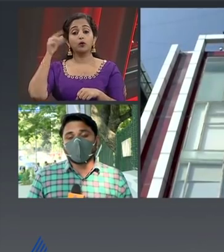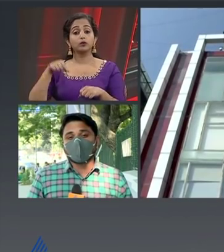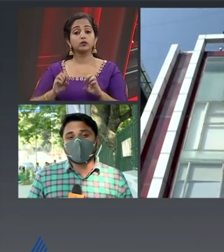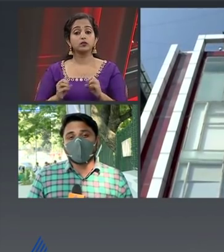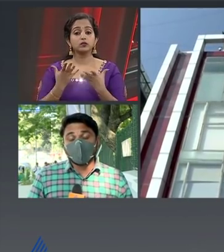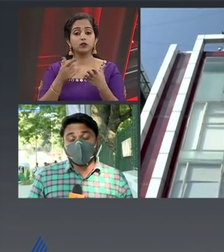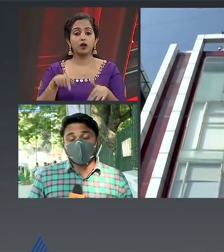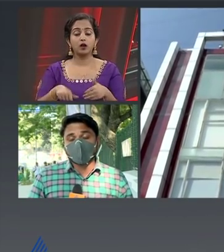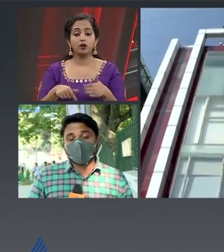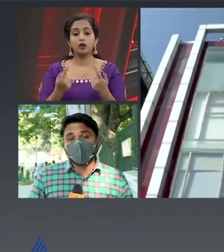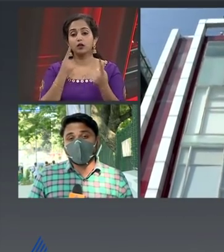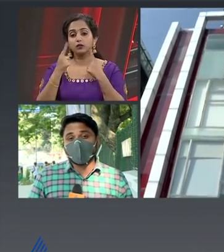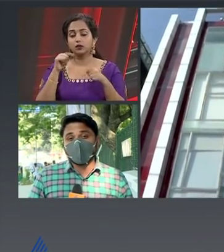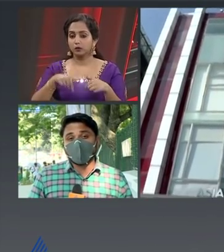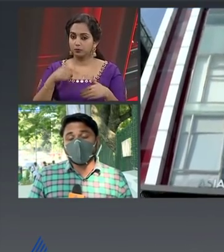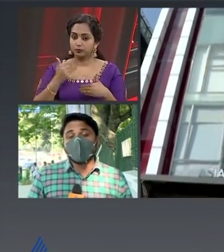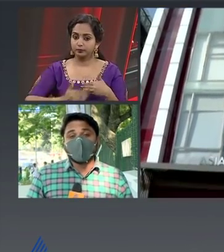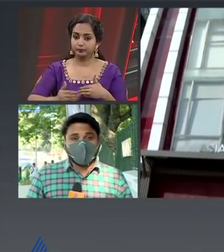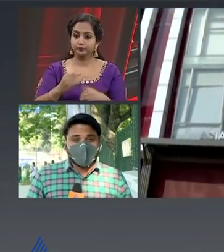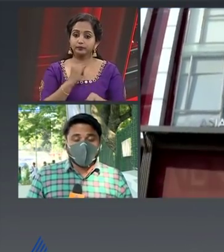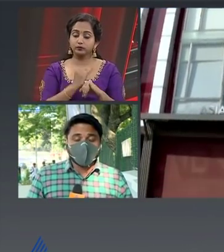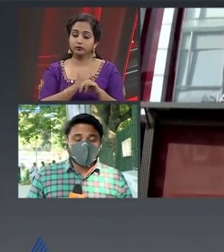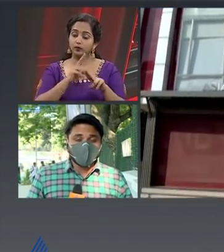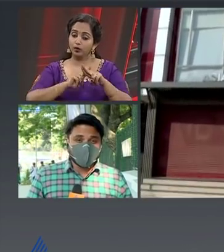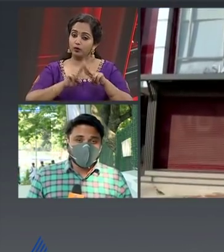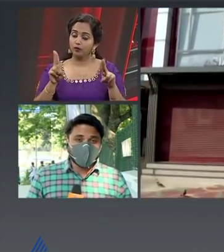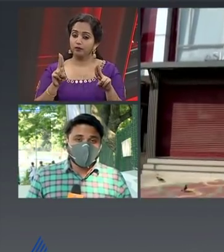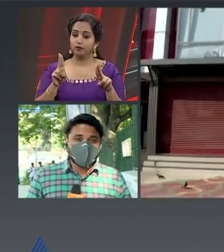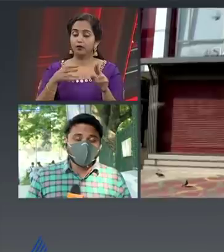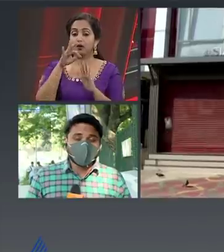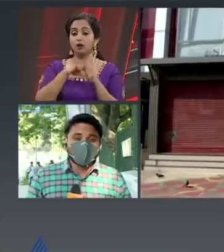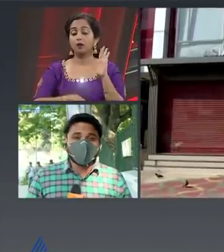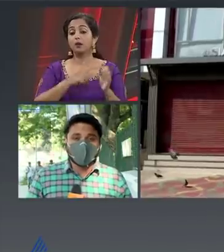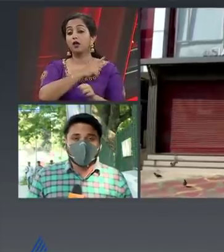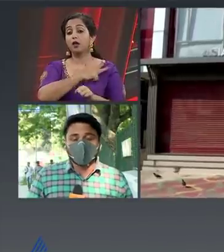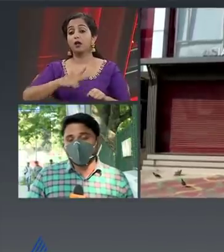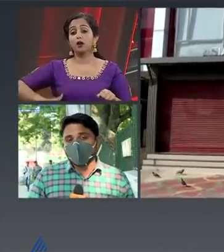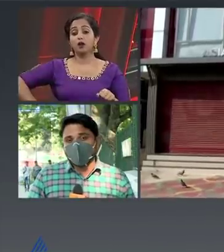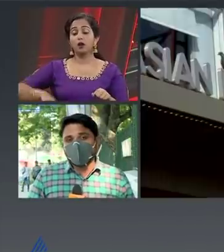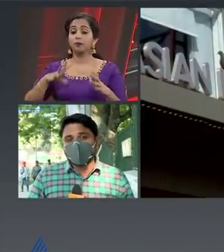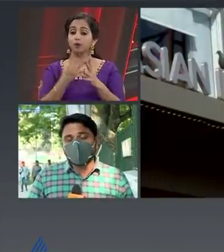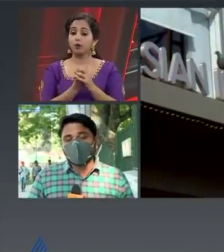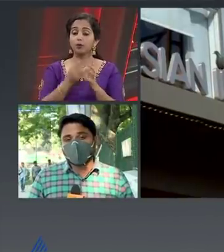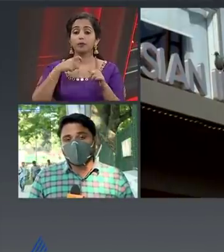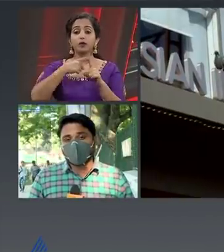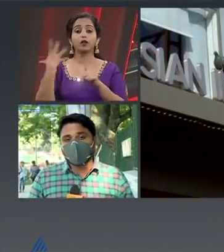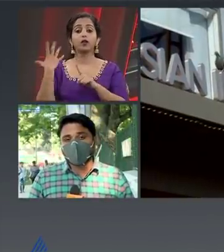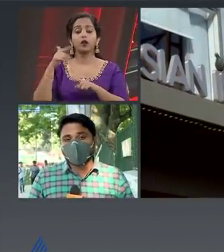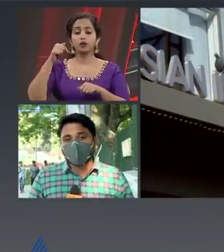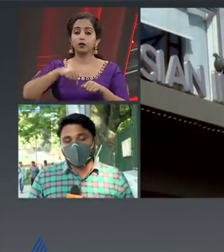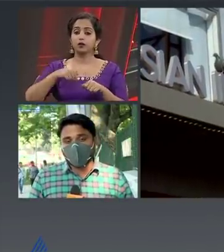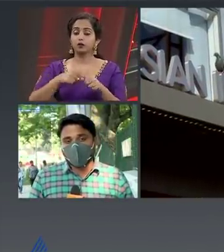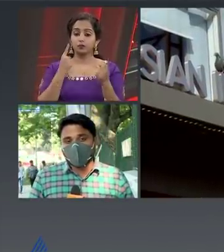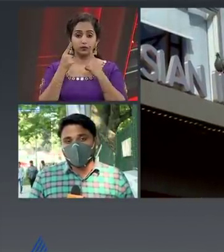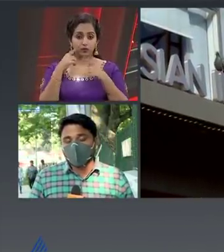വിവിധ വ്യവസായ വിദ്യാഭ്യാസ സ്ഥാപനങ്ങളിലായിട്ട് കർണാടകത്തിൽ വിവിധ ഇടങ്ങളിലും അതുപോലെ തന്നെ കേരളത്തിലും ഈ കേസുമായി ബന്ധപ്പെട്ട